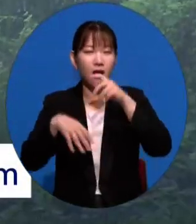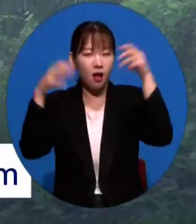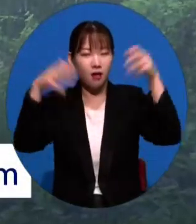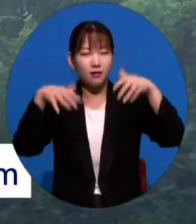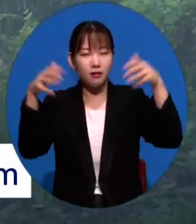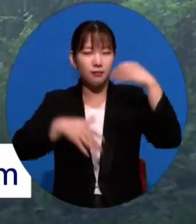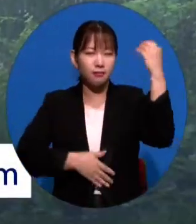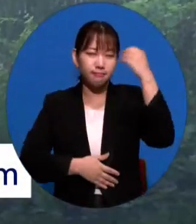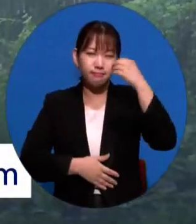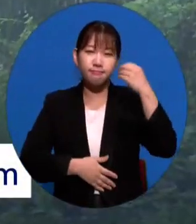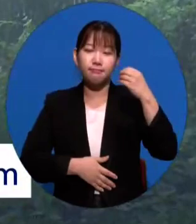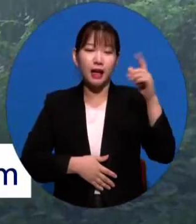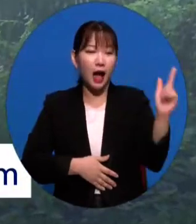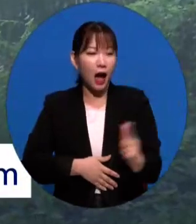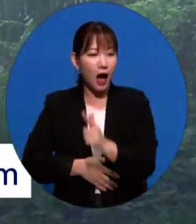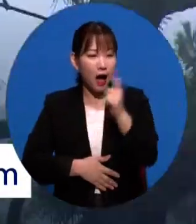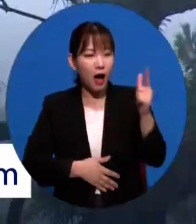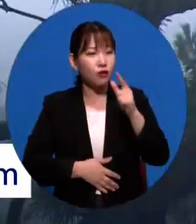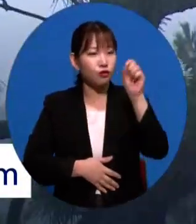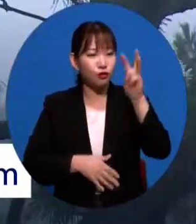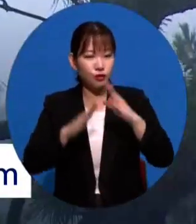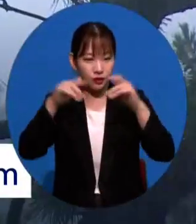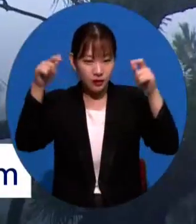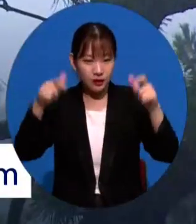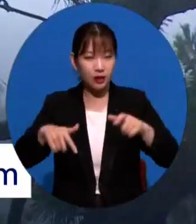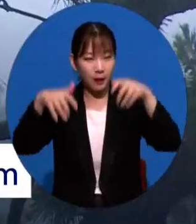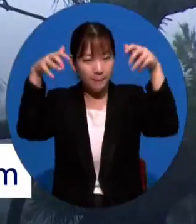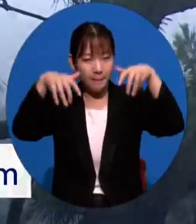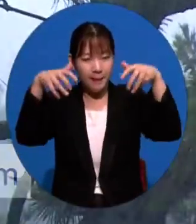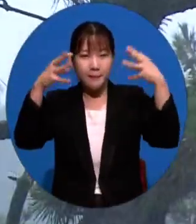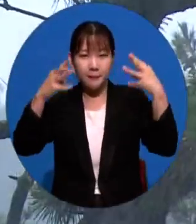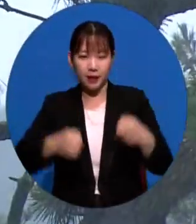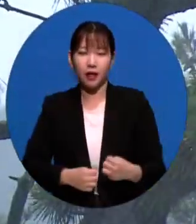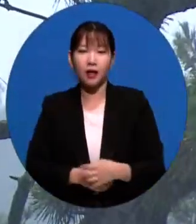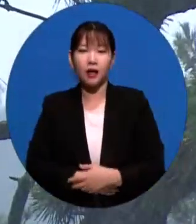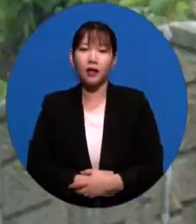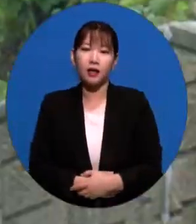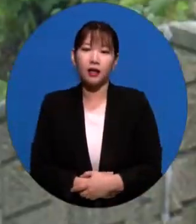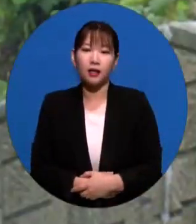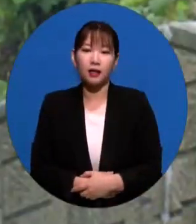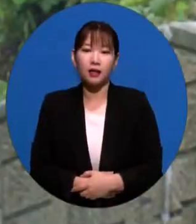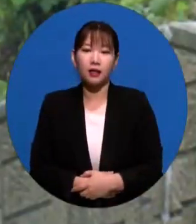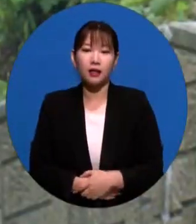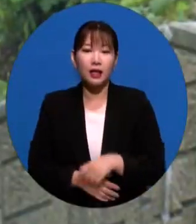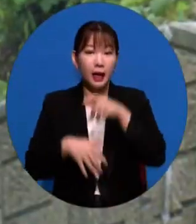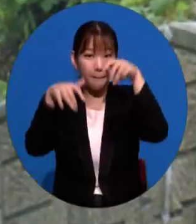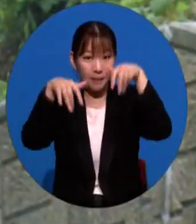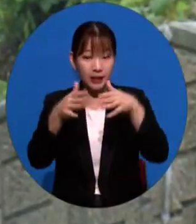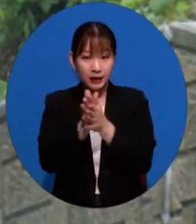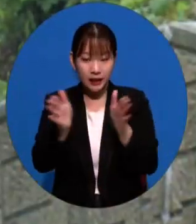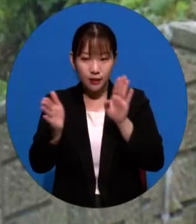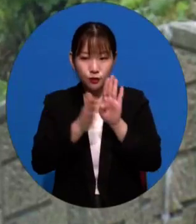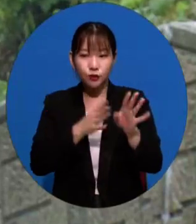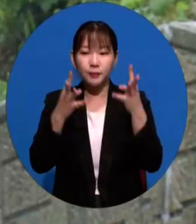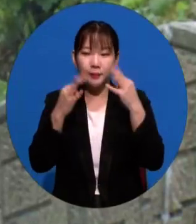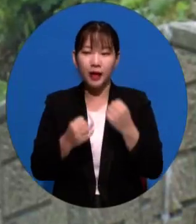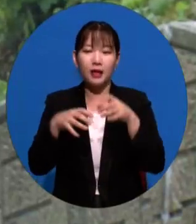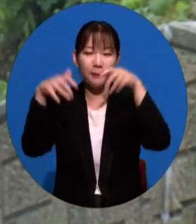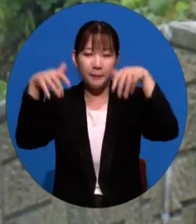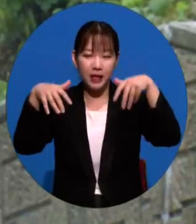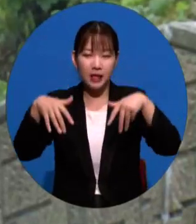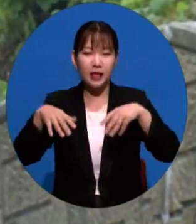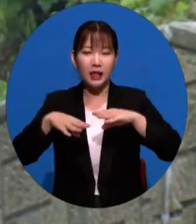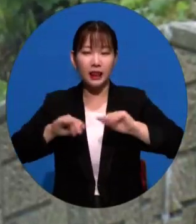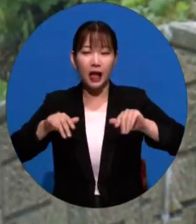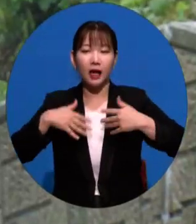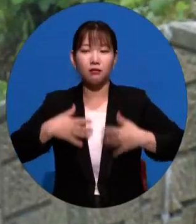폭우가 쏟아지는 등 하루 동안 광주 전남 지역에 많은 비가 내렸습니다. 장마가 시작된 후 이미 많은 비가 내리며